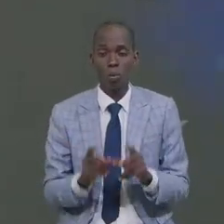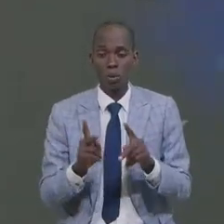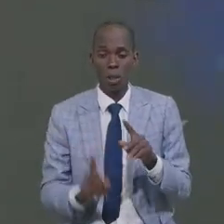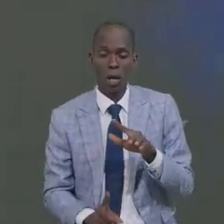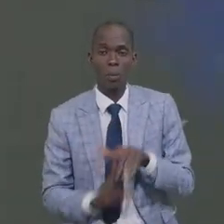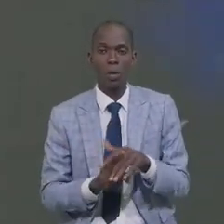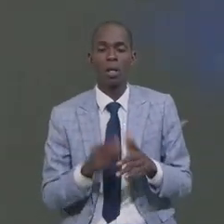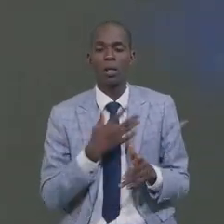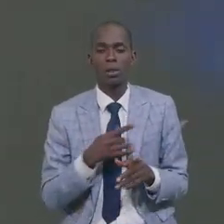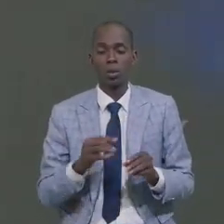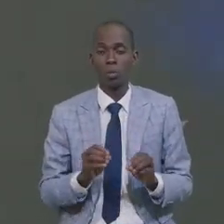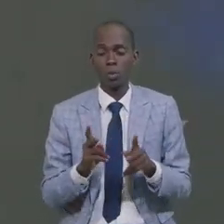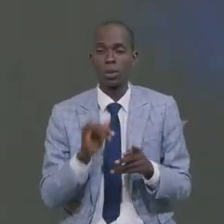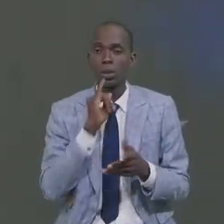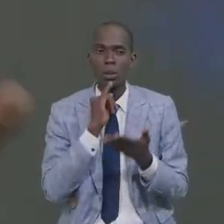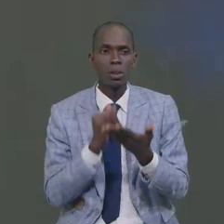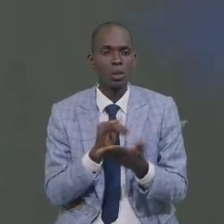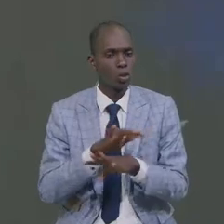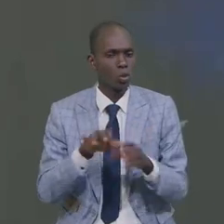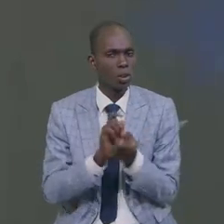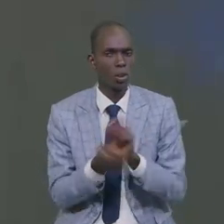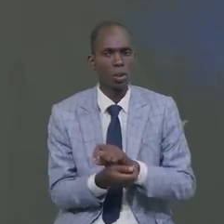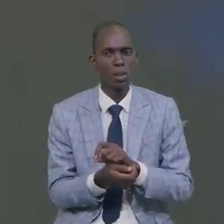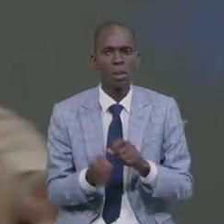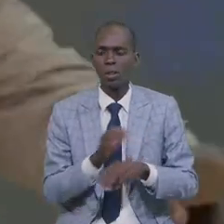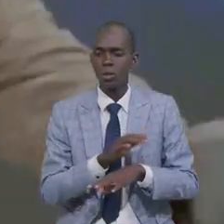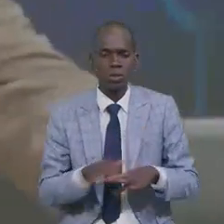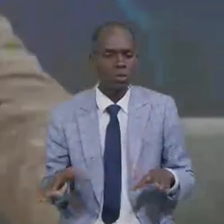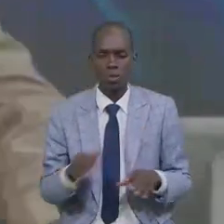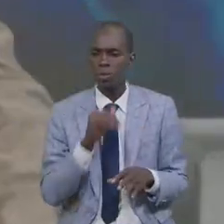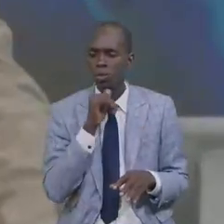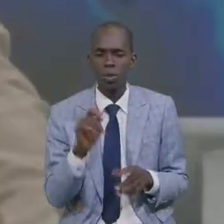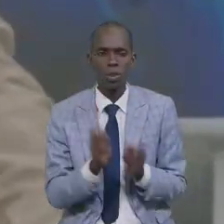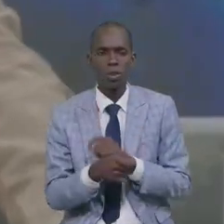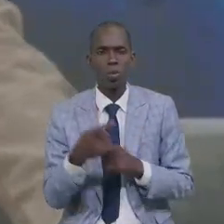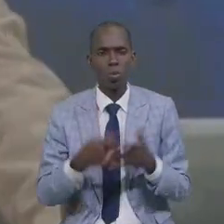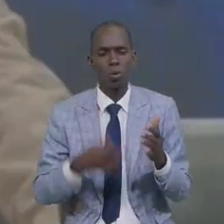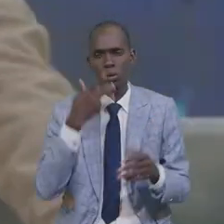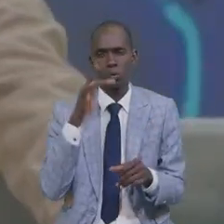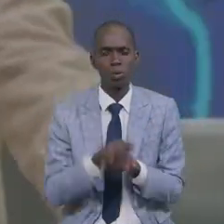chose. Et maintenant, le privilège vient. Ne change pas. Fais ce que Dieu a dit.